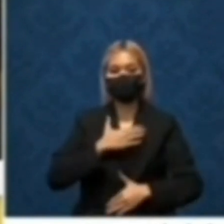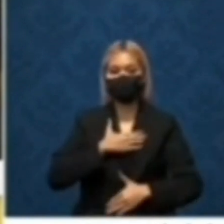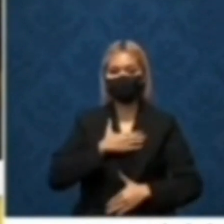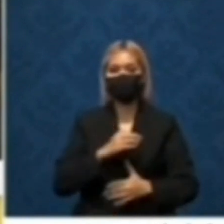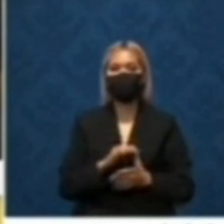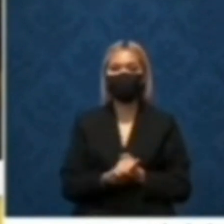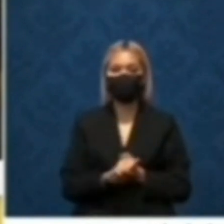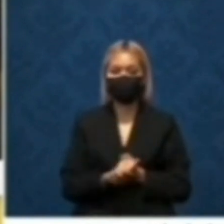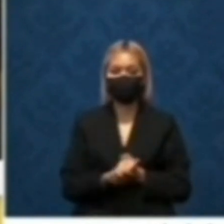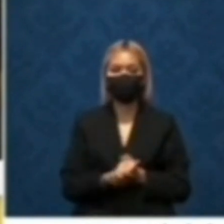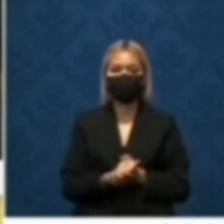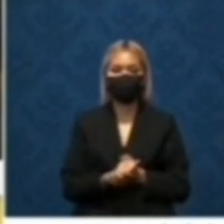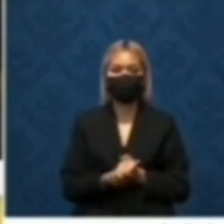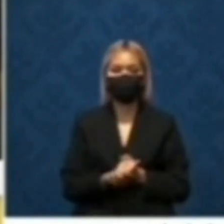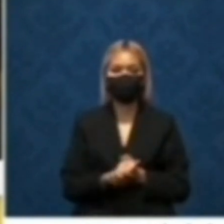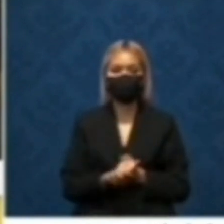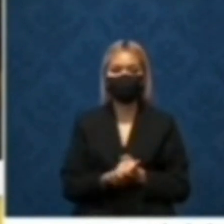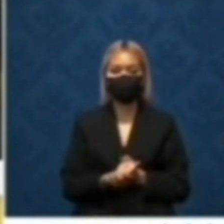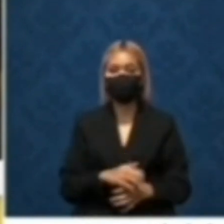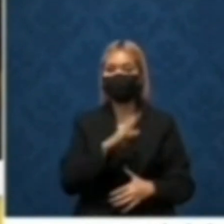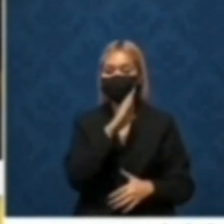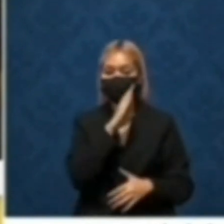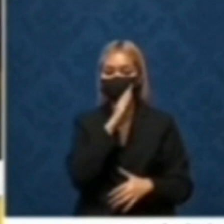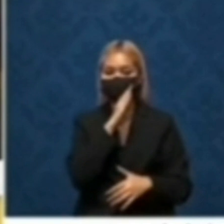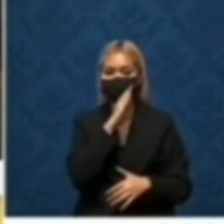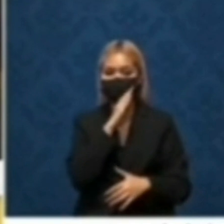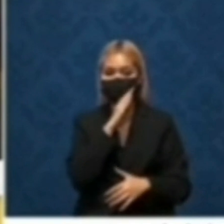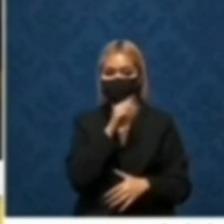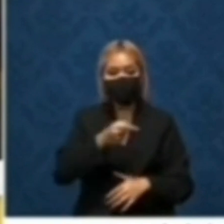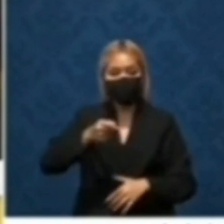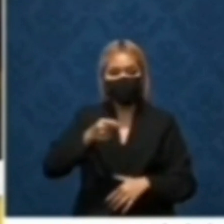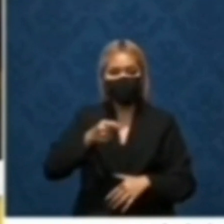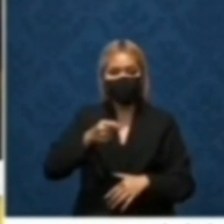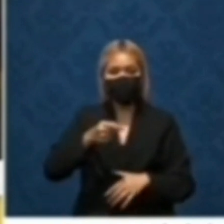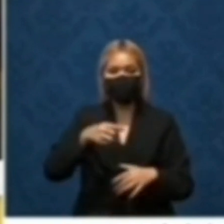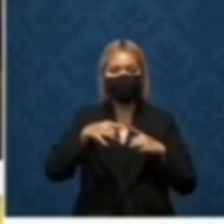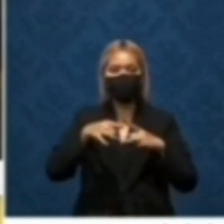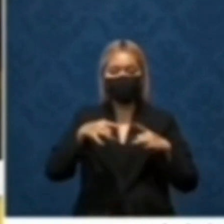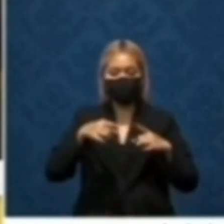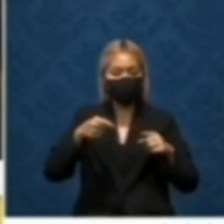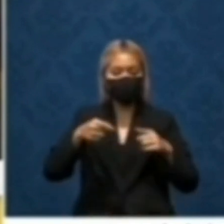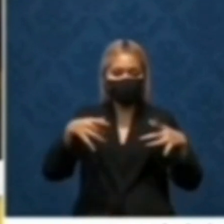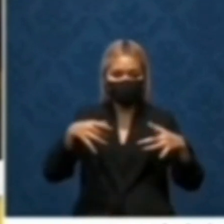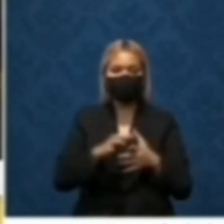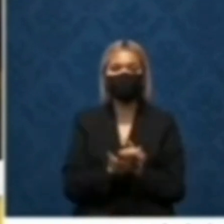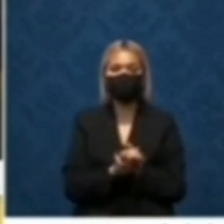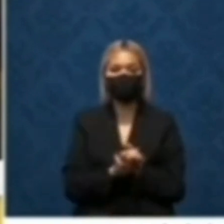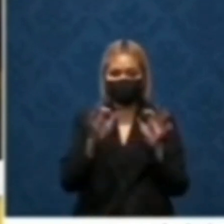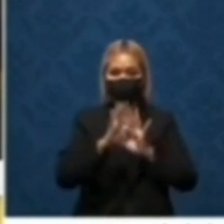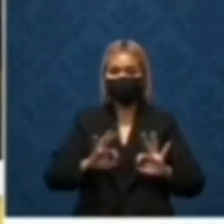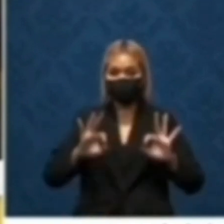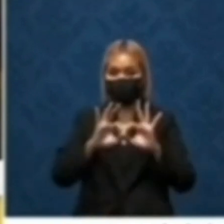าวอังกฤษได้เคยกล่าวไว้ครับฉะนั้นข้อเท็จจริงนั้นตรงกันไม่ติดใจแต่ประการใดครับแต่อะไรก็ตามท่านประธานครับสิ่งที่ผมจำเป็นต้